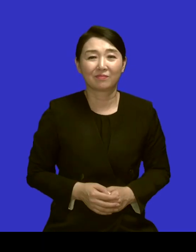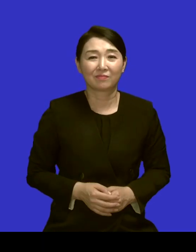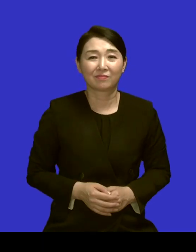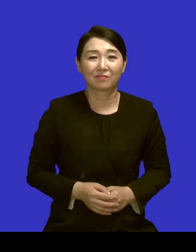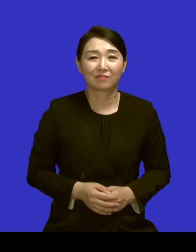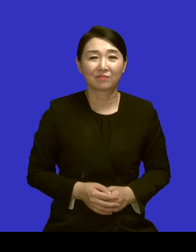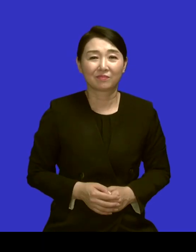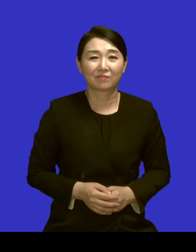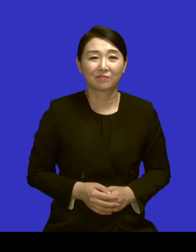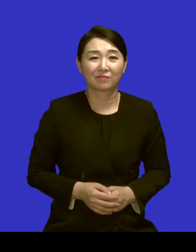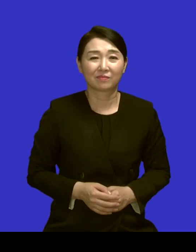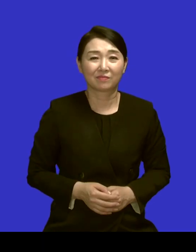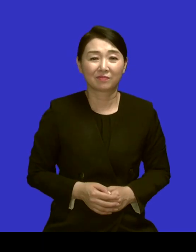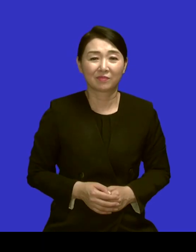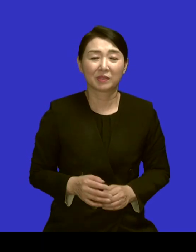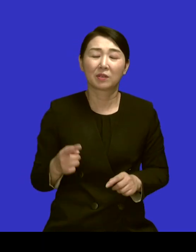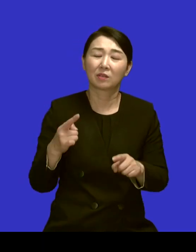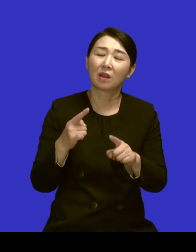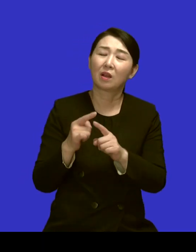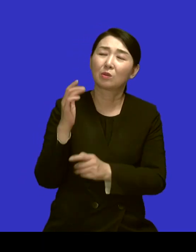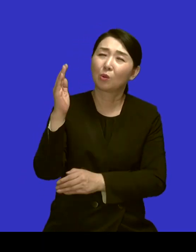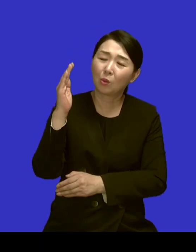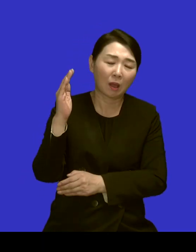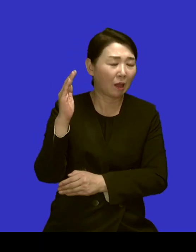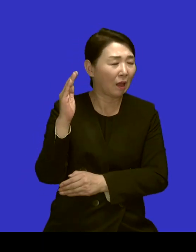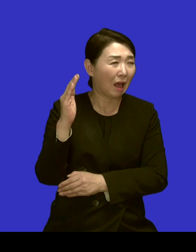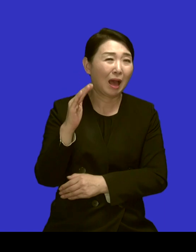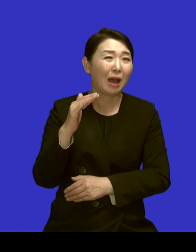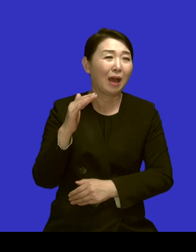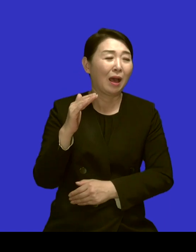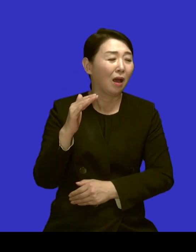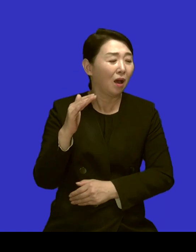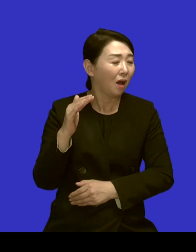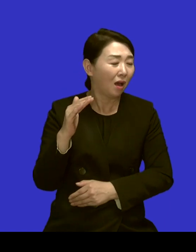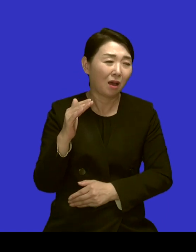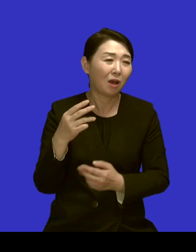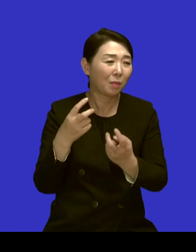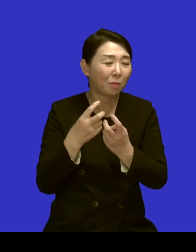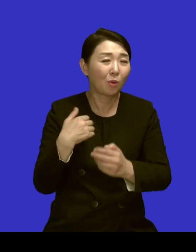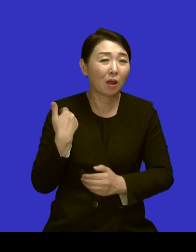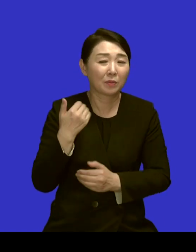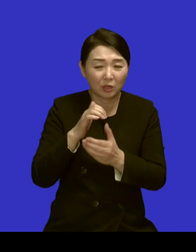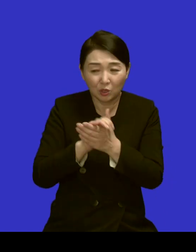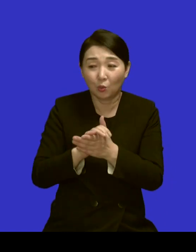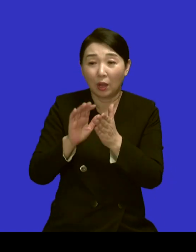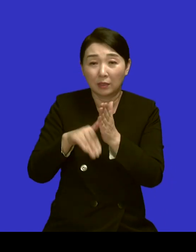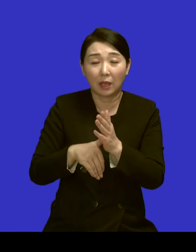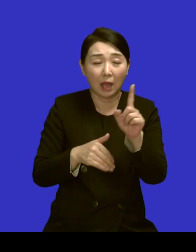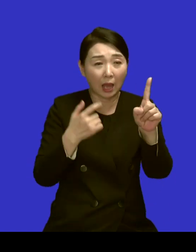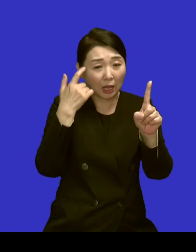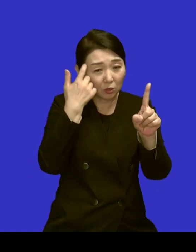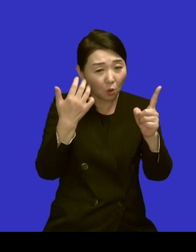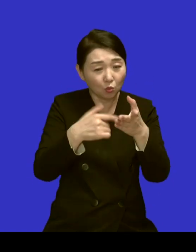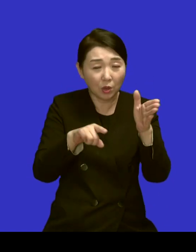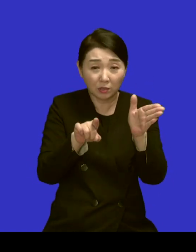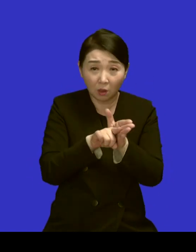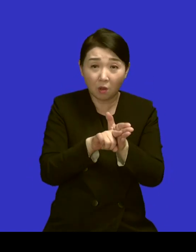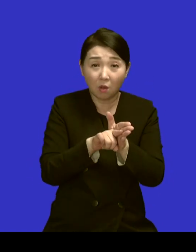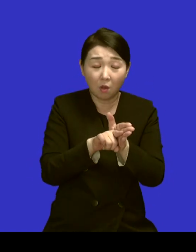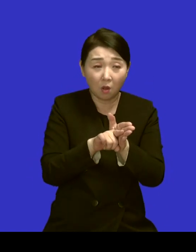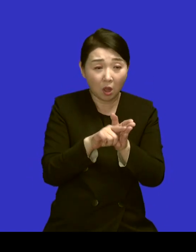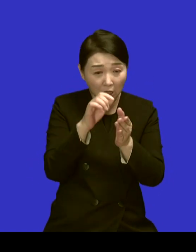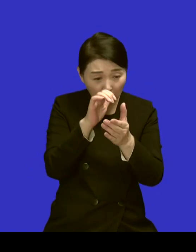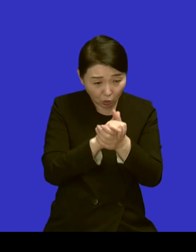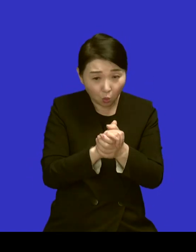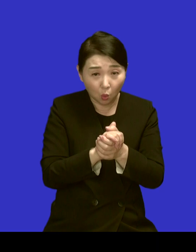그러다가 도무지 설교가 가닥이 안 잡혀서 그냥 기도하는 가운데 한 영혼을 위해서 설교를 준비하다